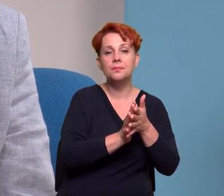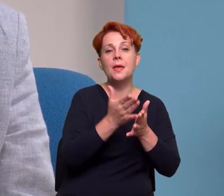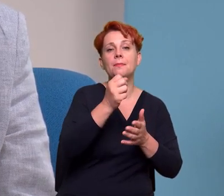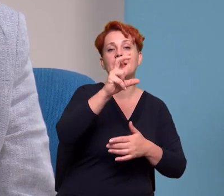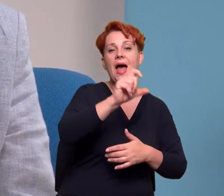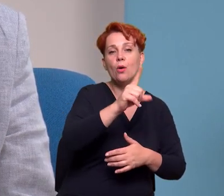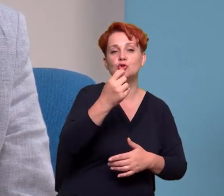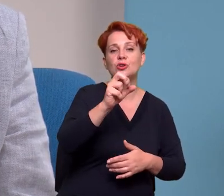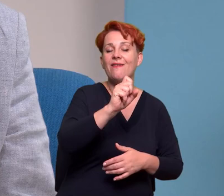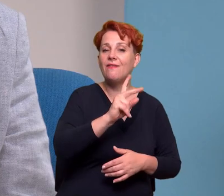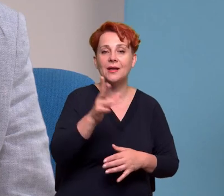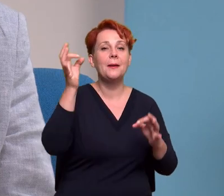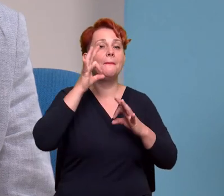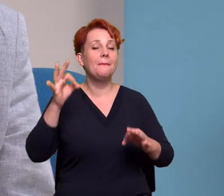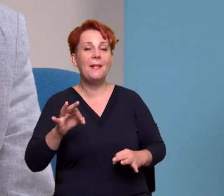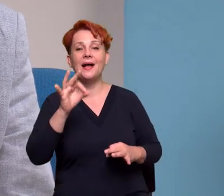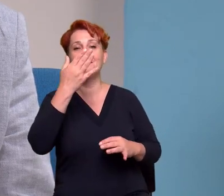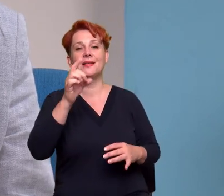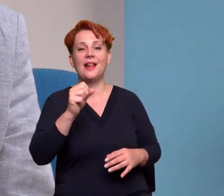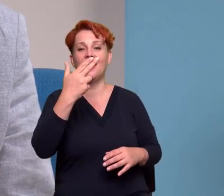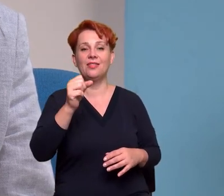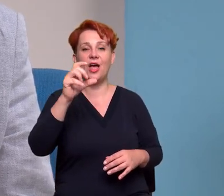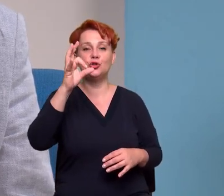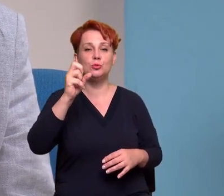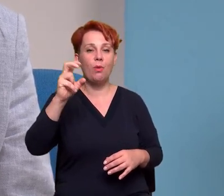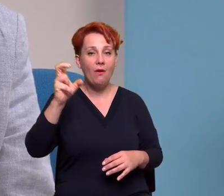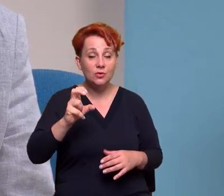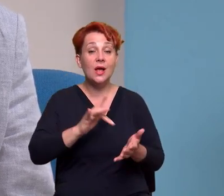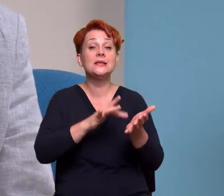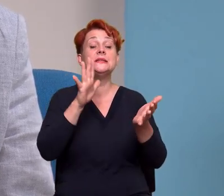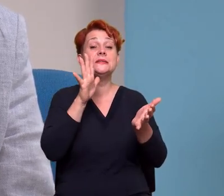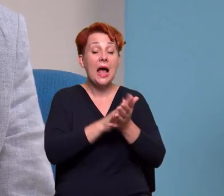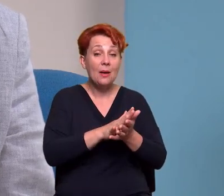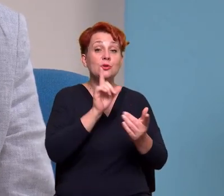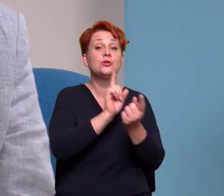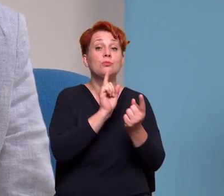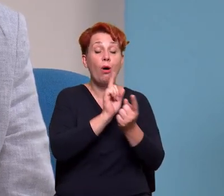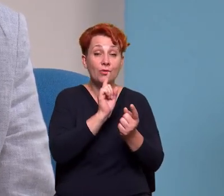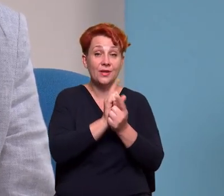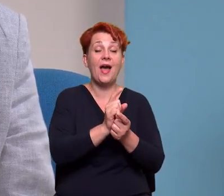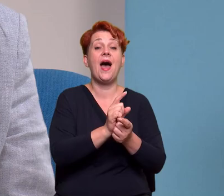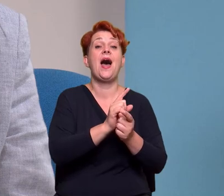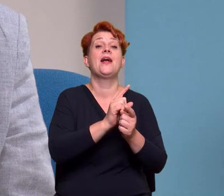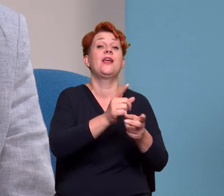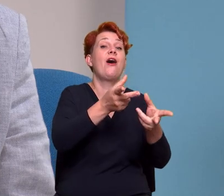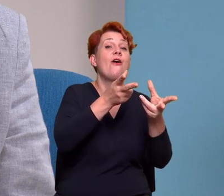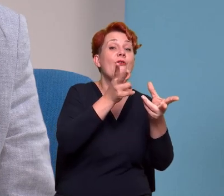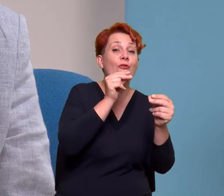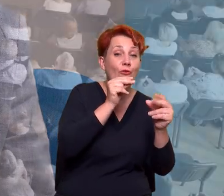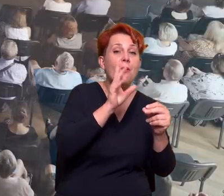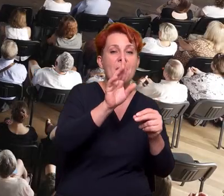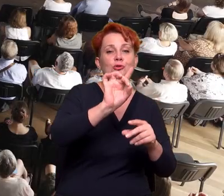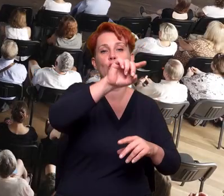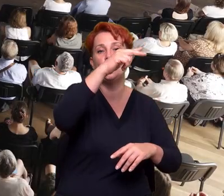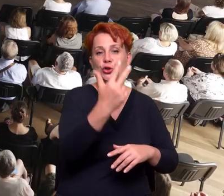Michał Drzewek, pani Magdalena Sipowicz, zapis spotkania w wersji audio będzie dostępny na profilu Gojki 3